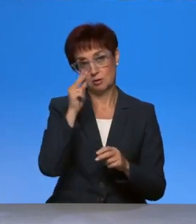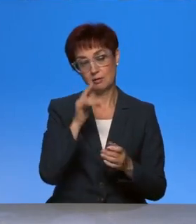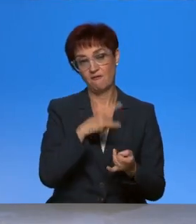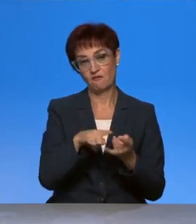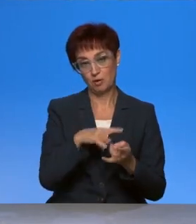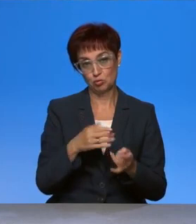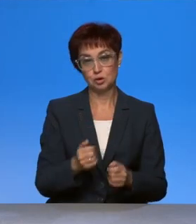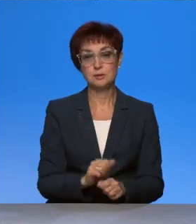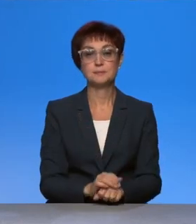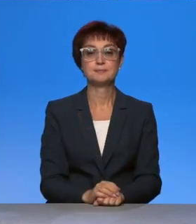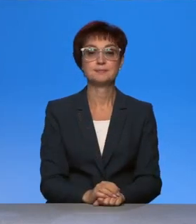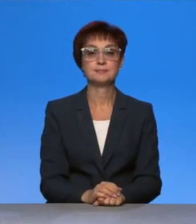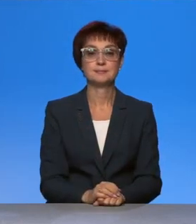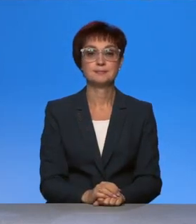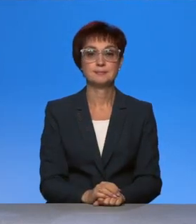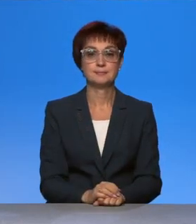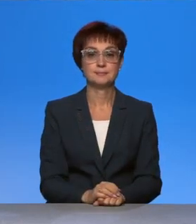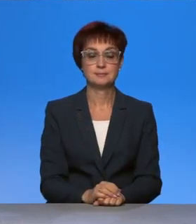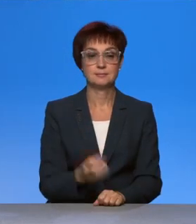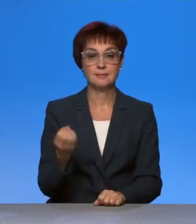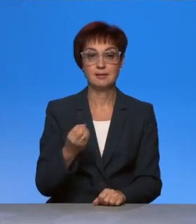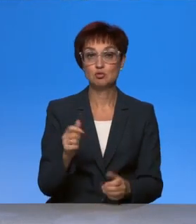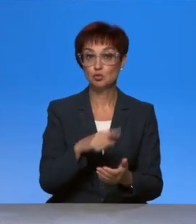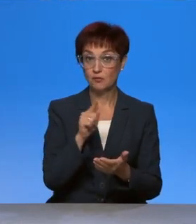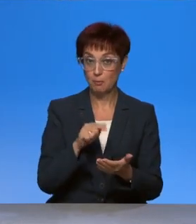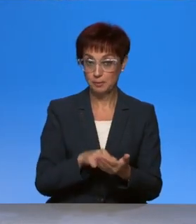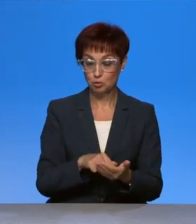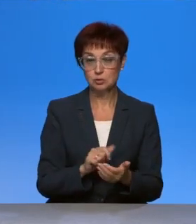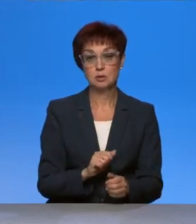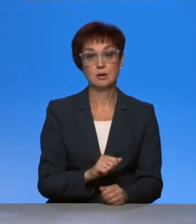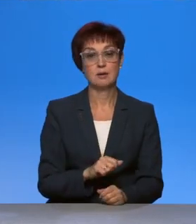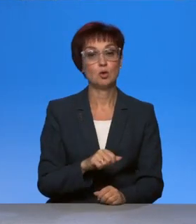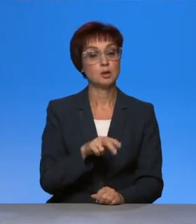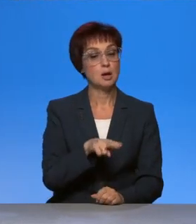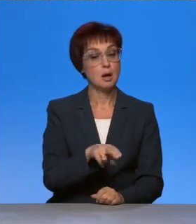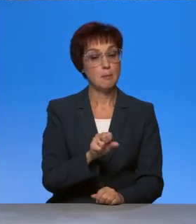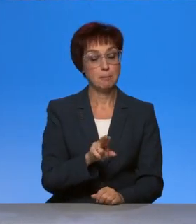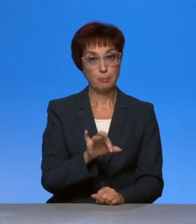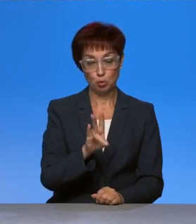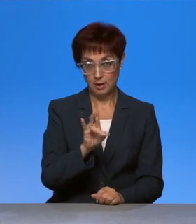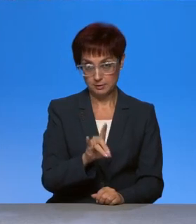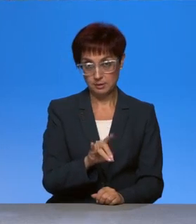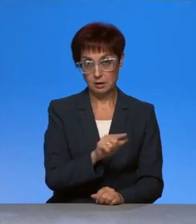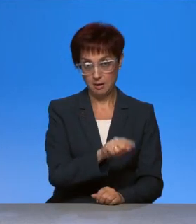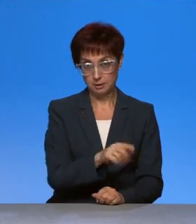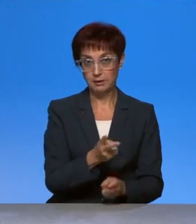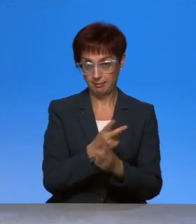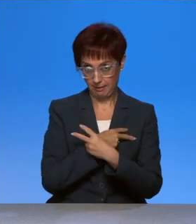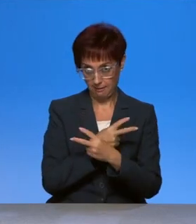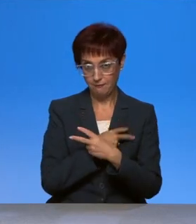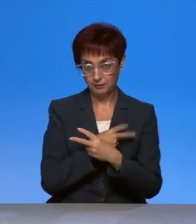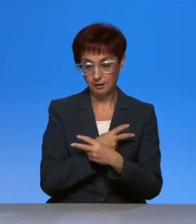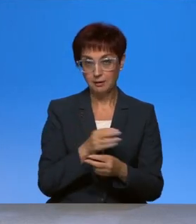вы сможете быть своим. Еще вопрос. Остались ли папуасы наивными, как дети, с вашей точки зрения? С моей точки